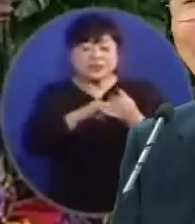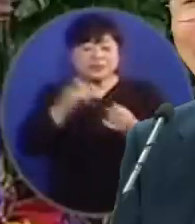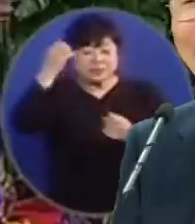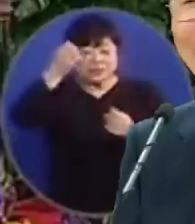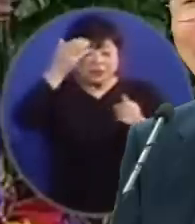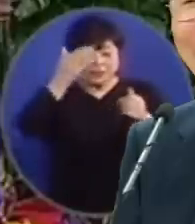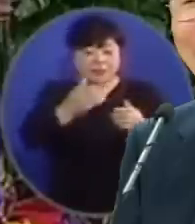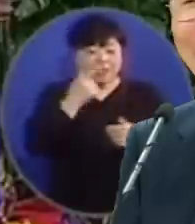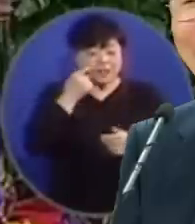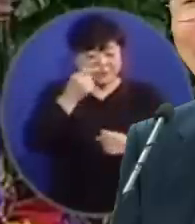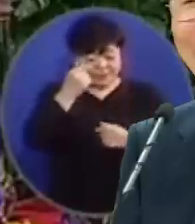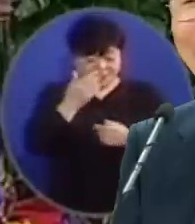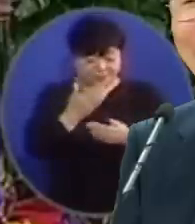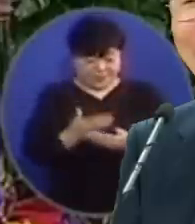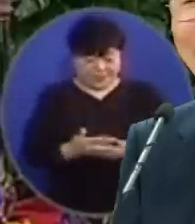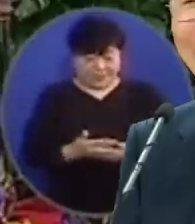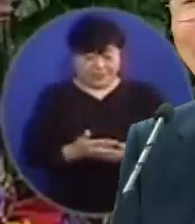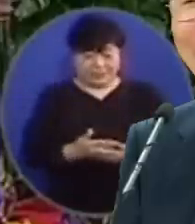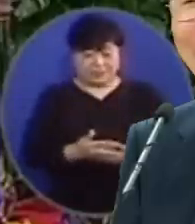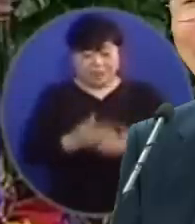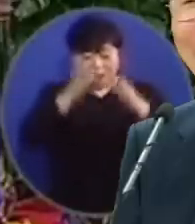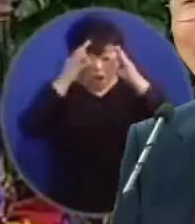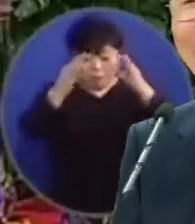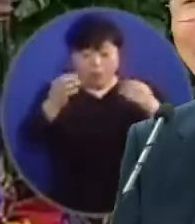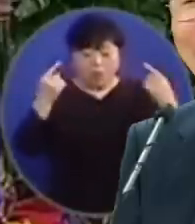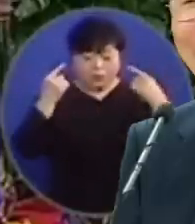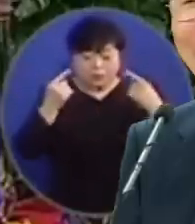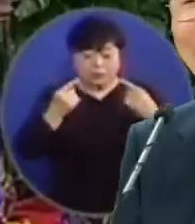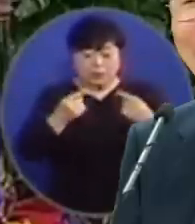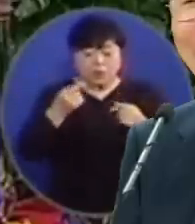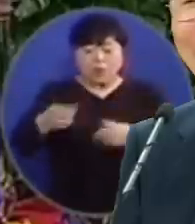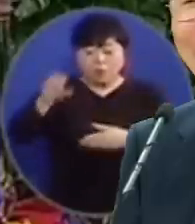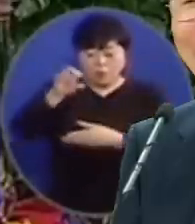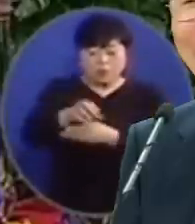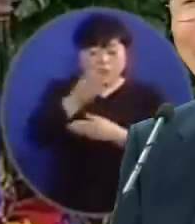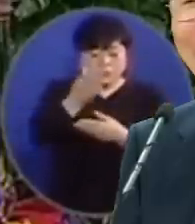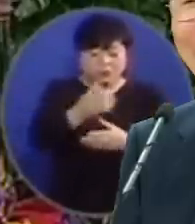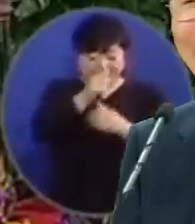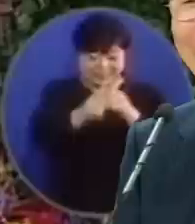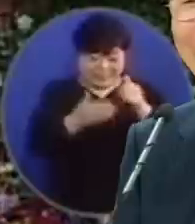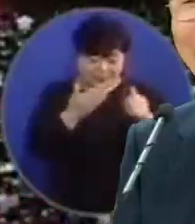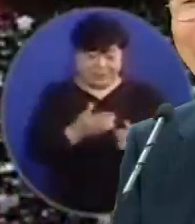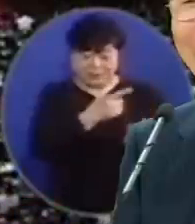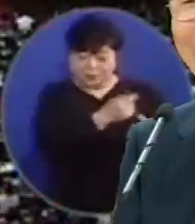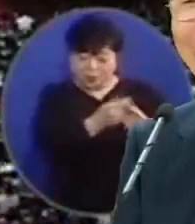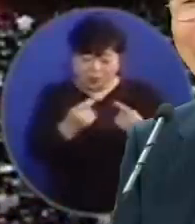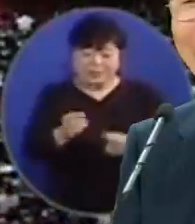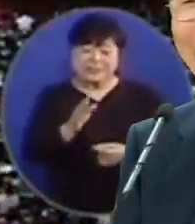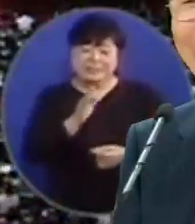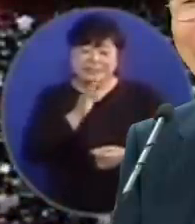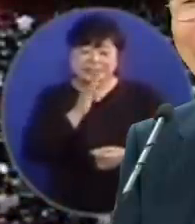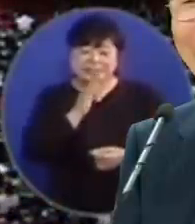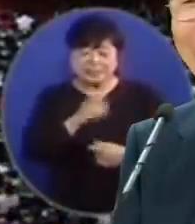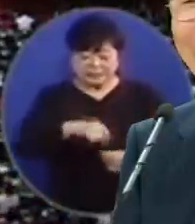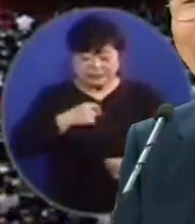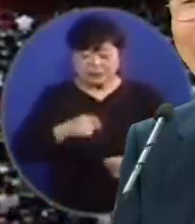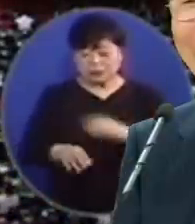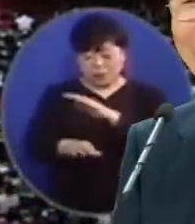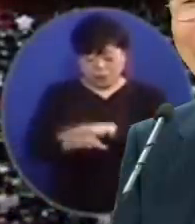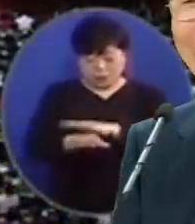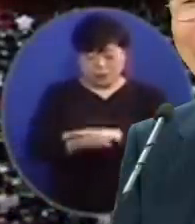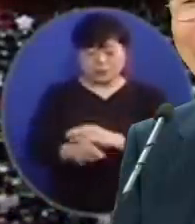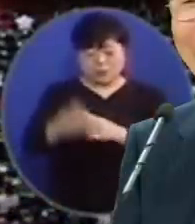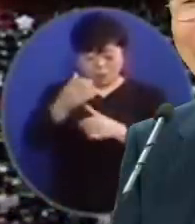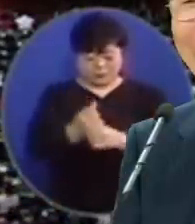약속하신 성령을 아버지께 받아서 너희가 보고 듣는 이것을 부어주시느니라. 그러므로 하나님께서 똑같이 참으로 나의 의로운 오른손으로